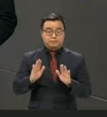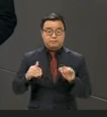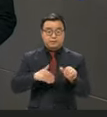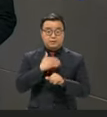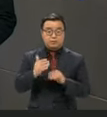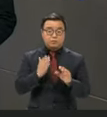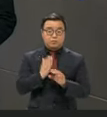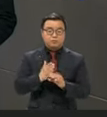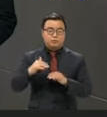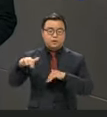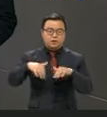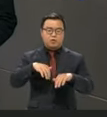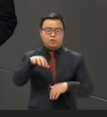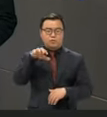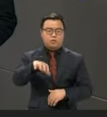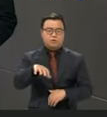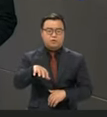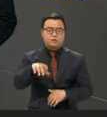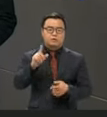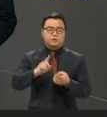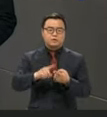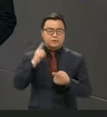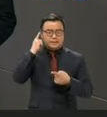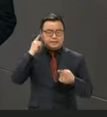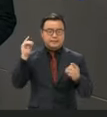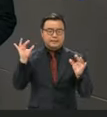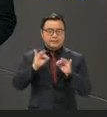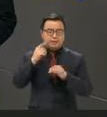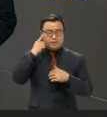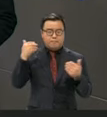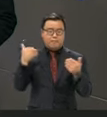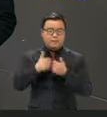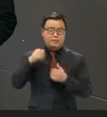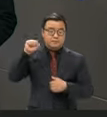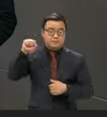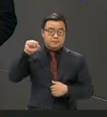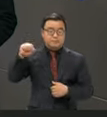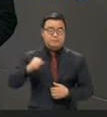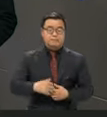거리에서는 역사 교과서 국정화에 대한 찬반 집회가 잇따랐습니다. 이상민 기자입니다.